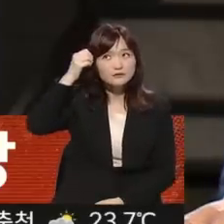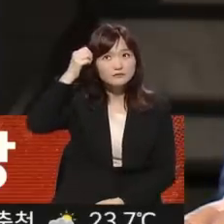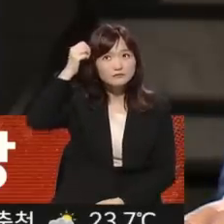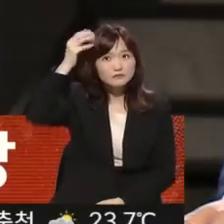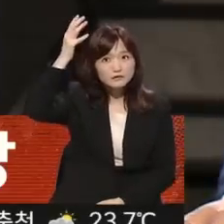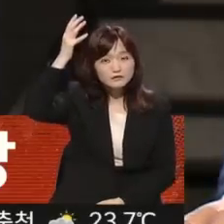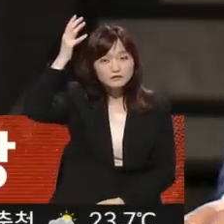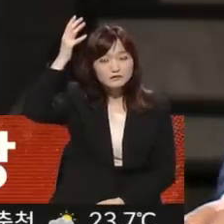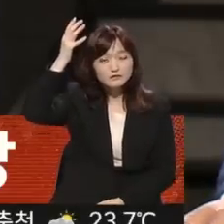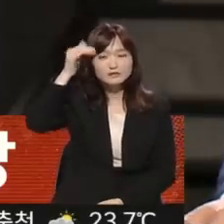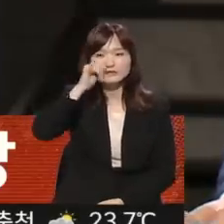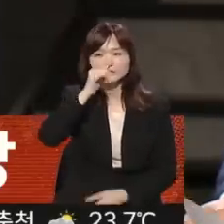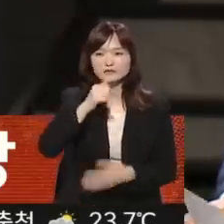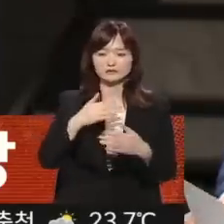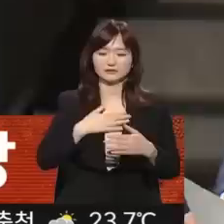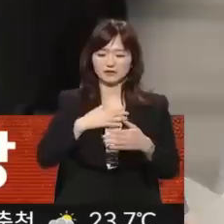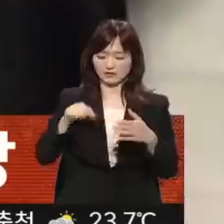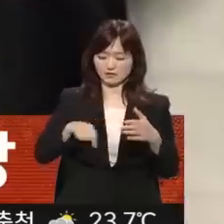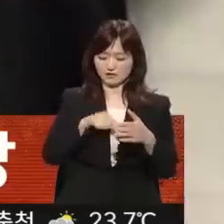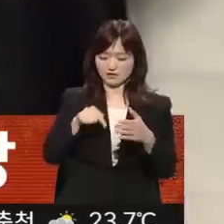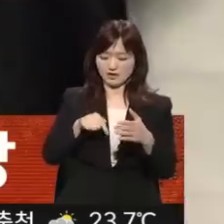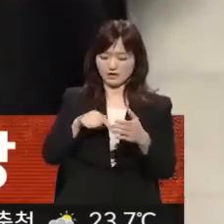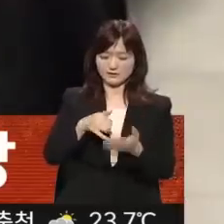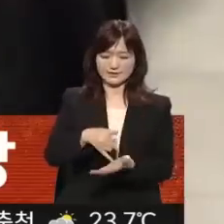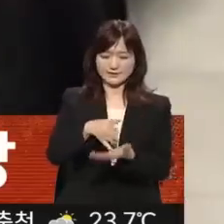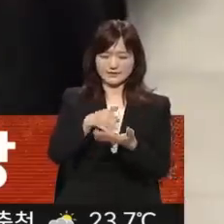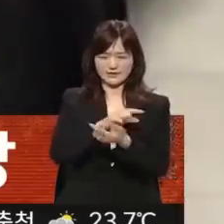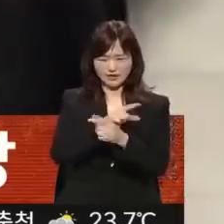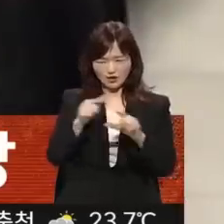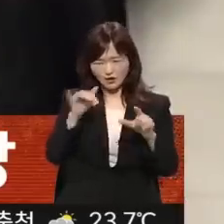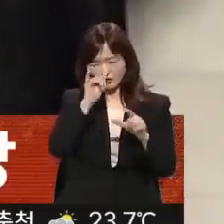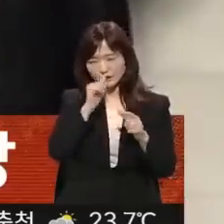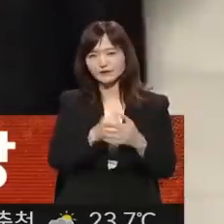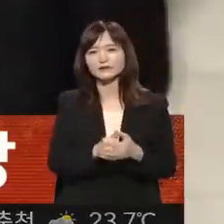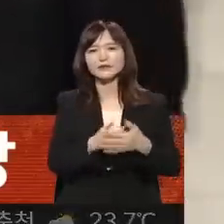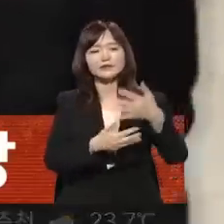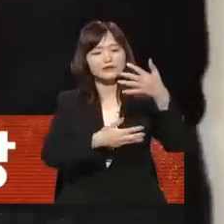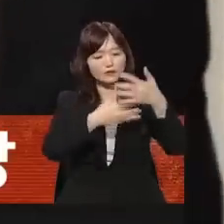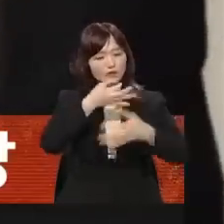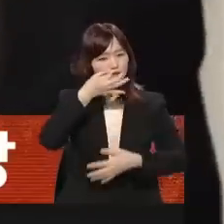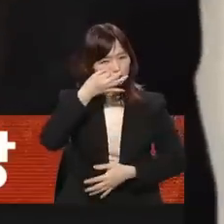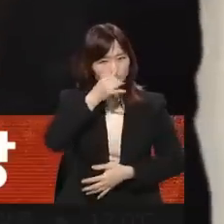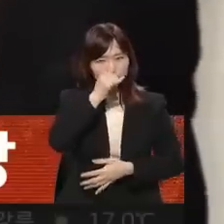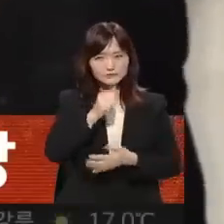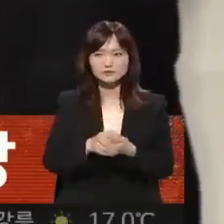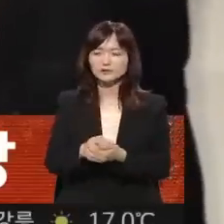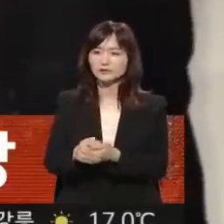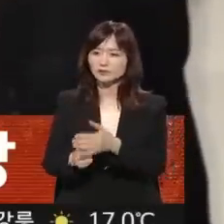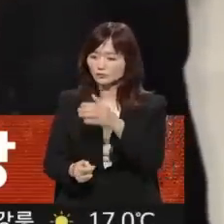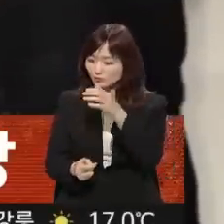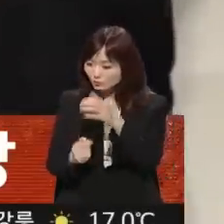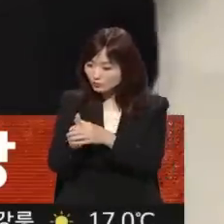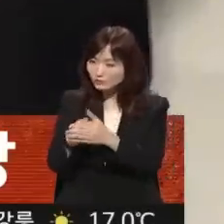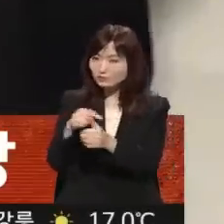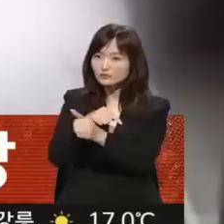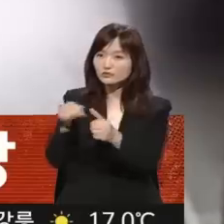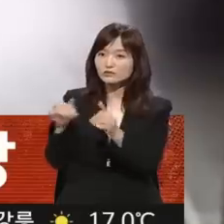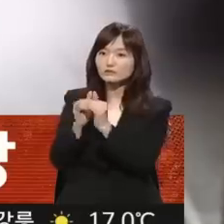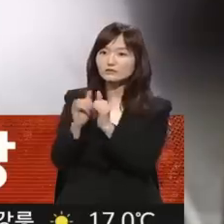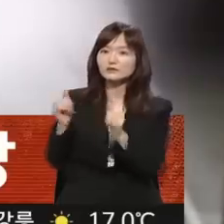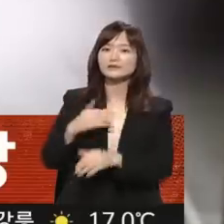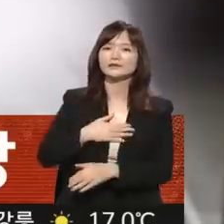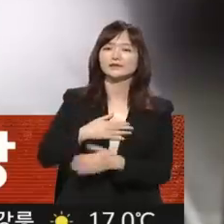있을 수 있지만 내 안에 여러 가지 인격이 같이 산다는 우리가 영화에서나 주로 보는 거죠 그런데도 특이하게 살인범들은 나는